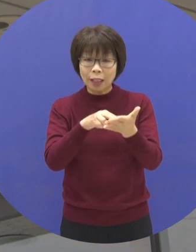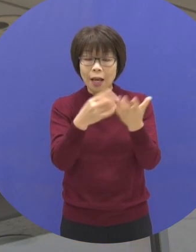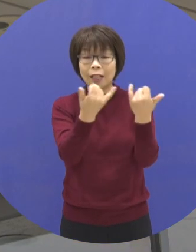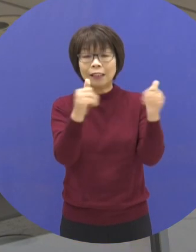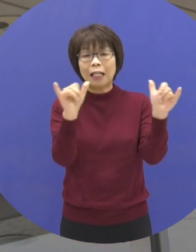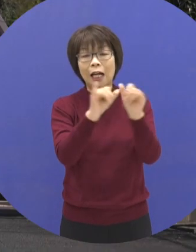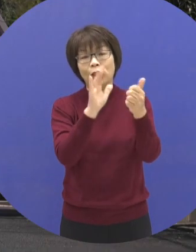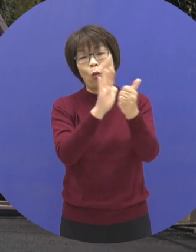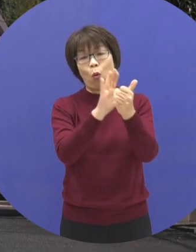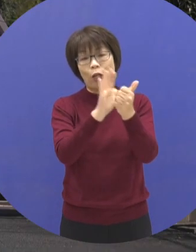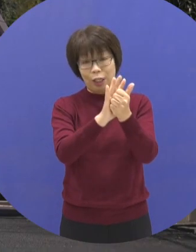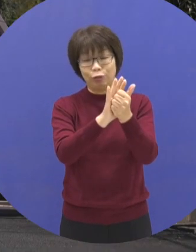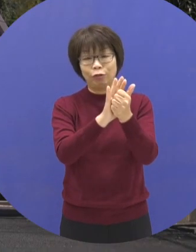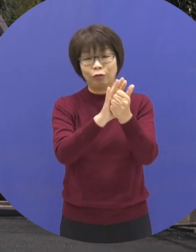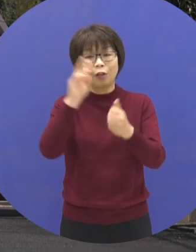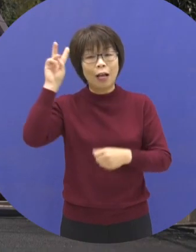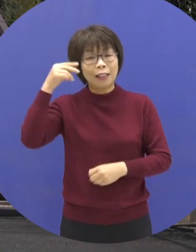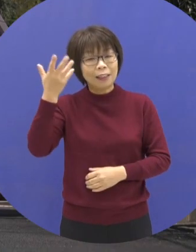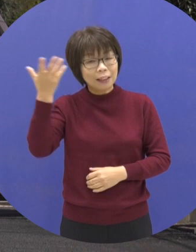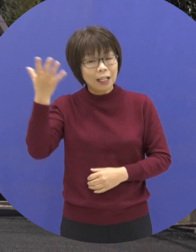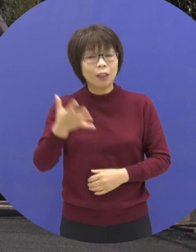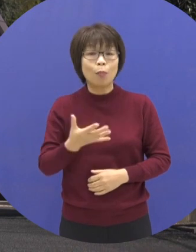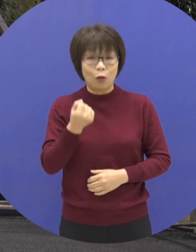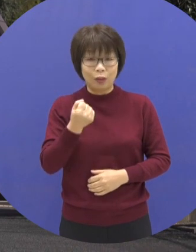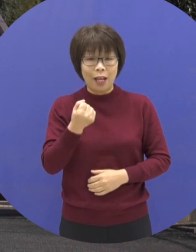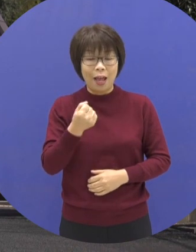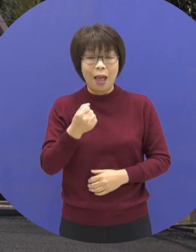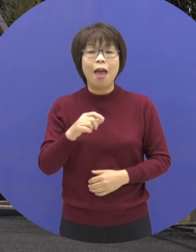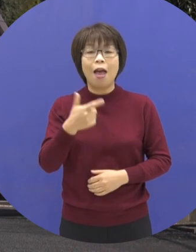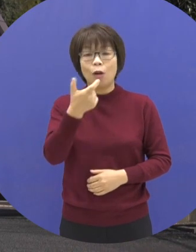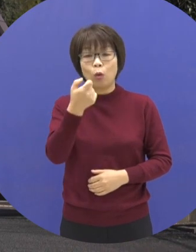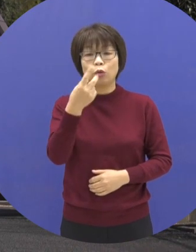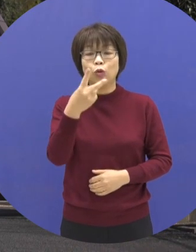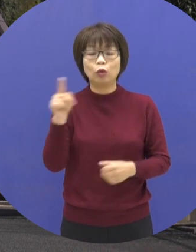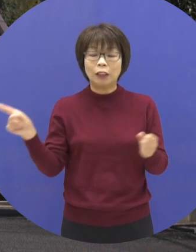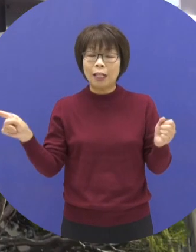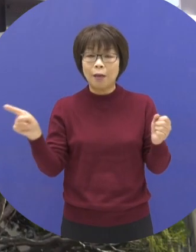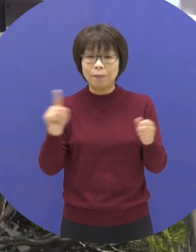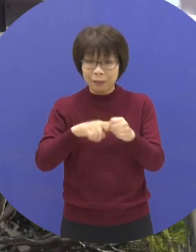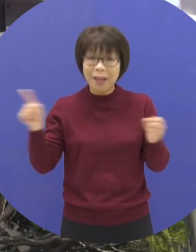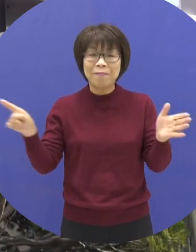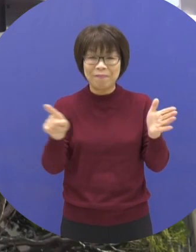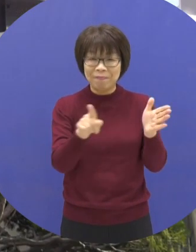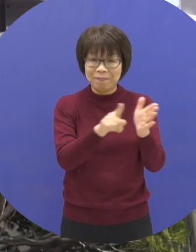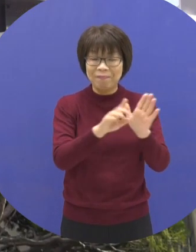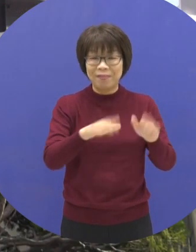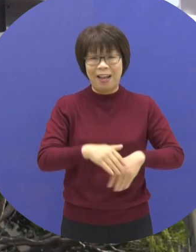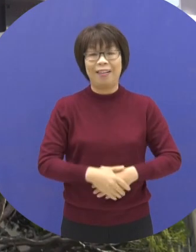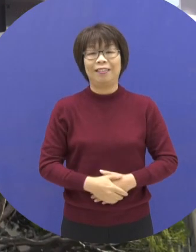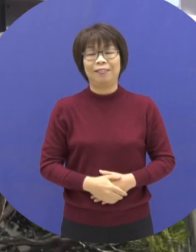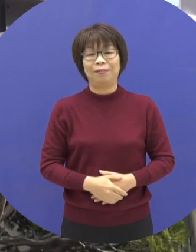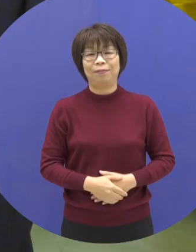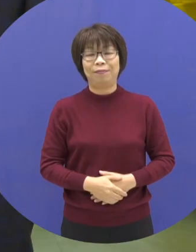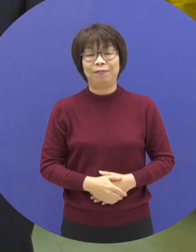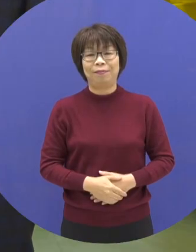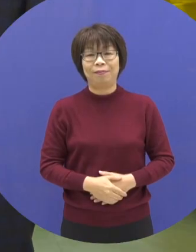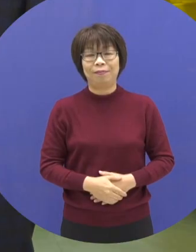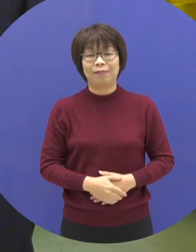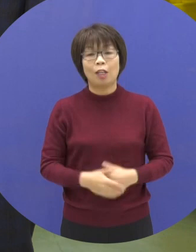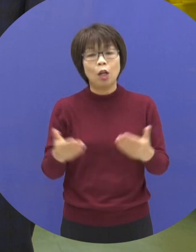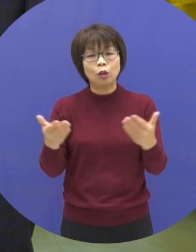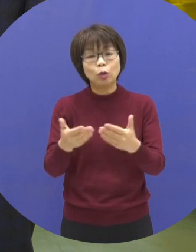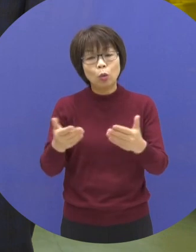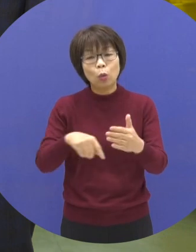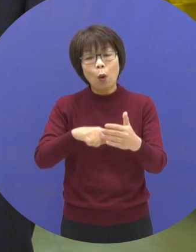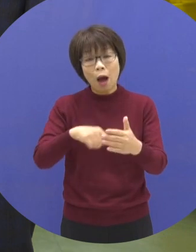して社会に貢献することを経営理念として今年で創業62年目を迎える会社ですどのよう